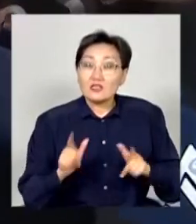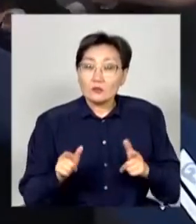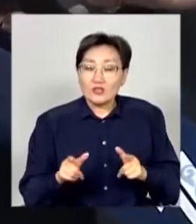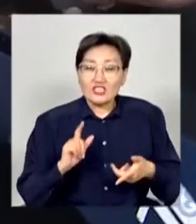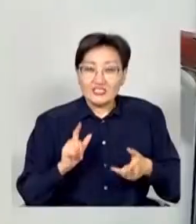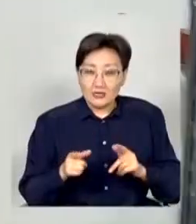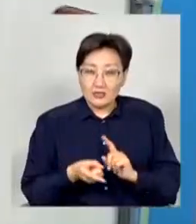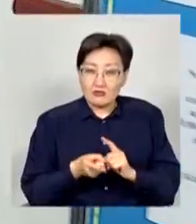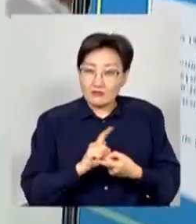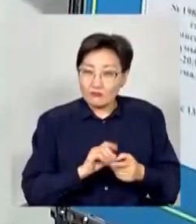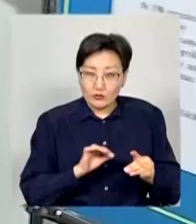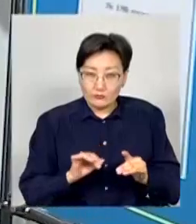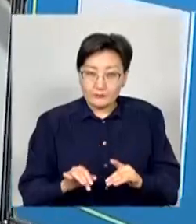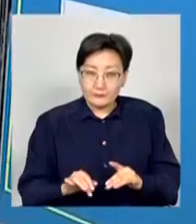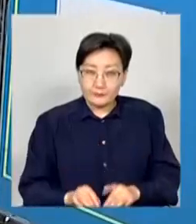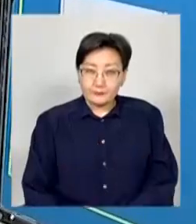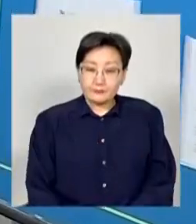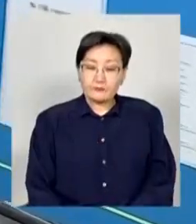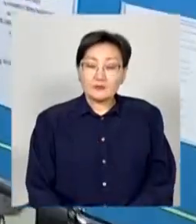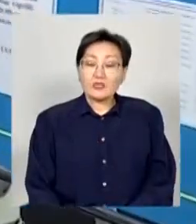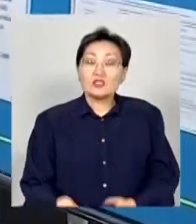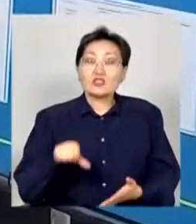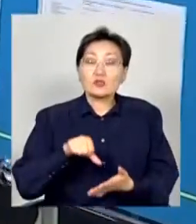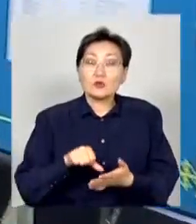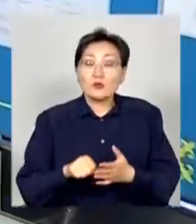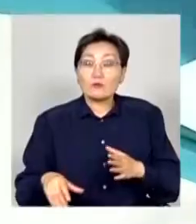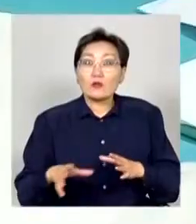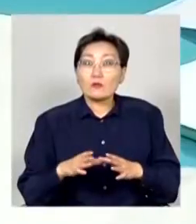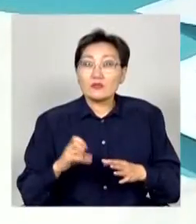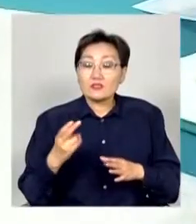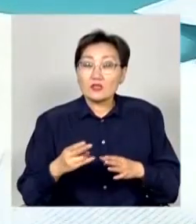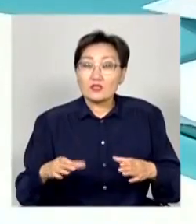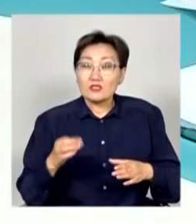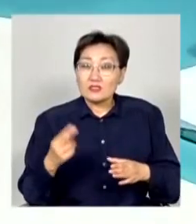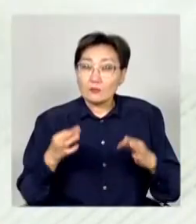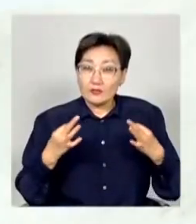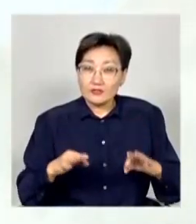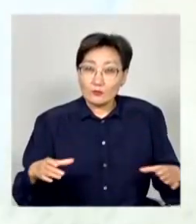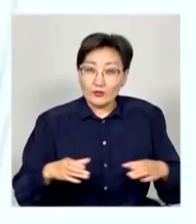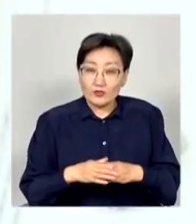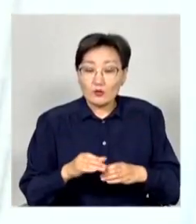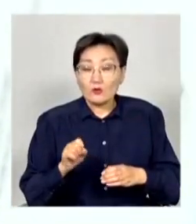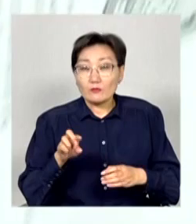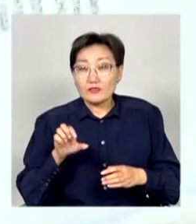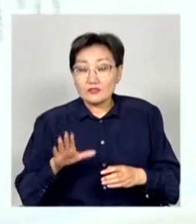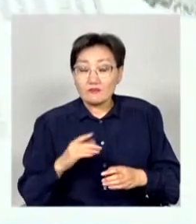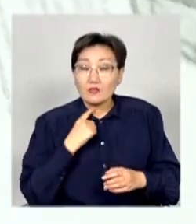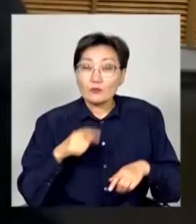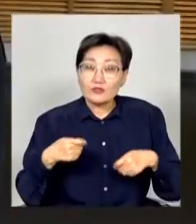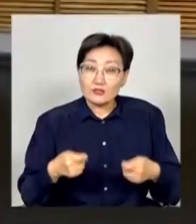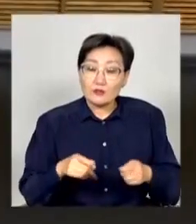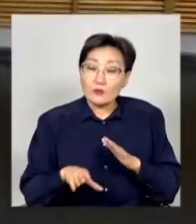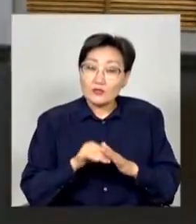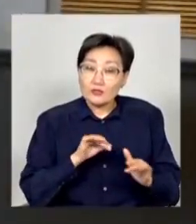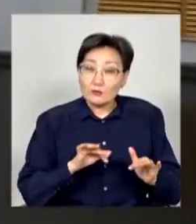реальные реформы. А вот кандидат от общенациональной социал-демократической партии Нурлан Ауспаев проголосовал на